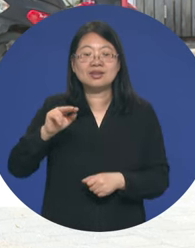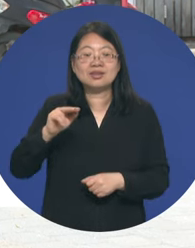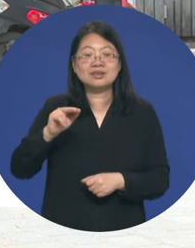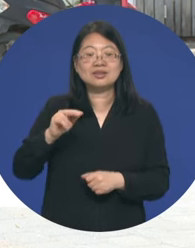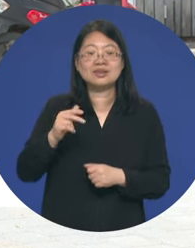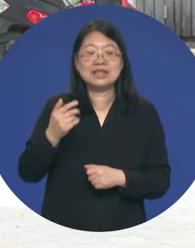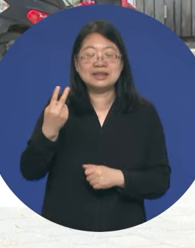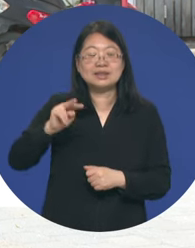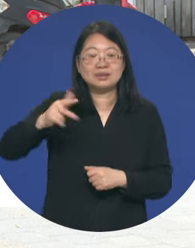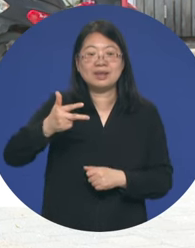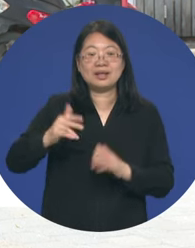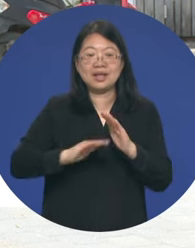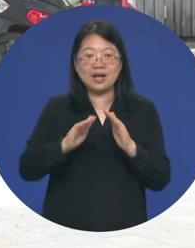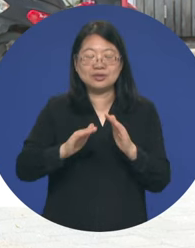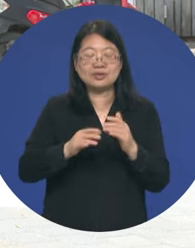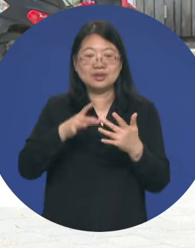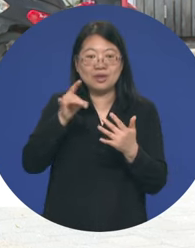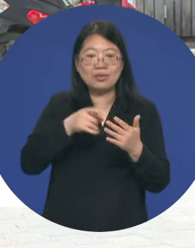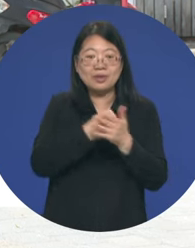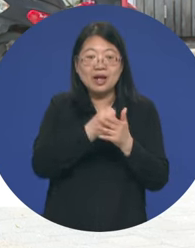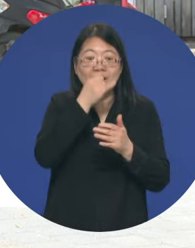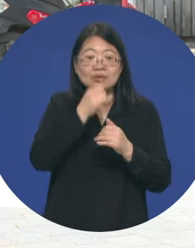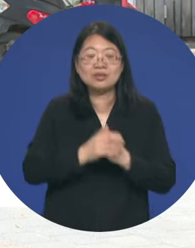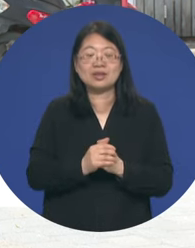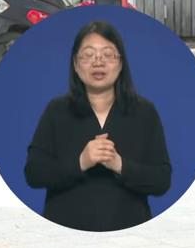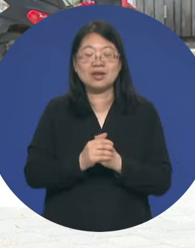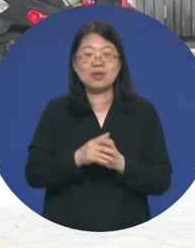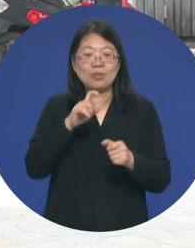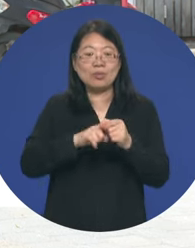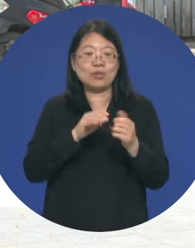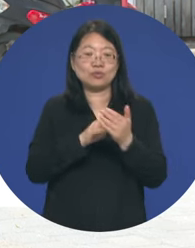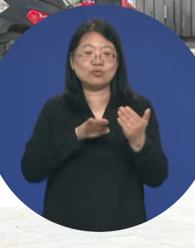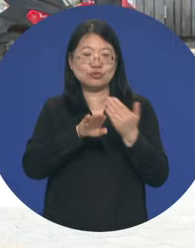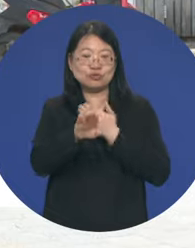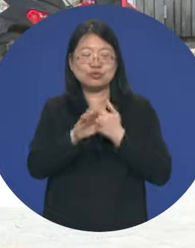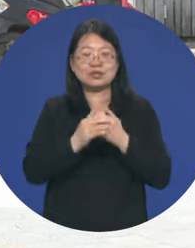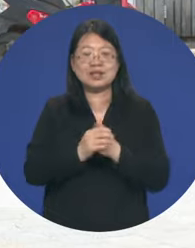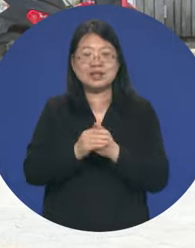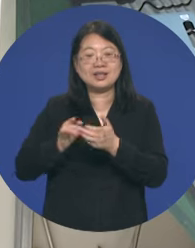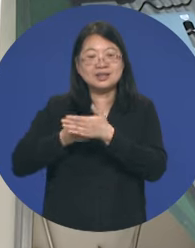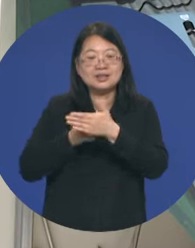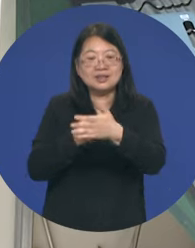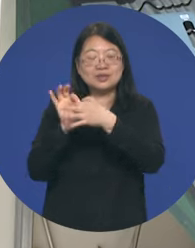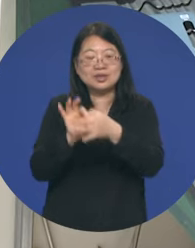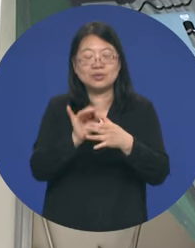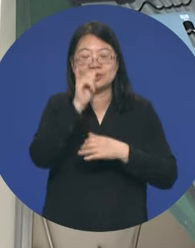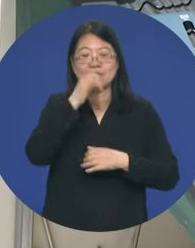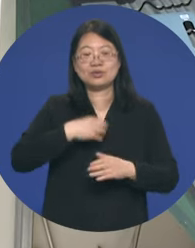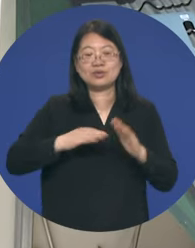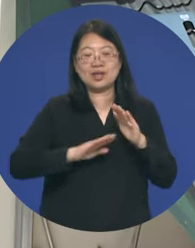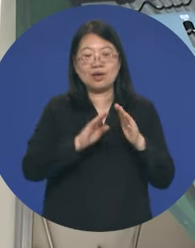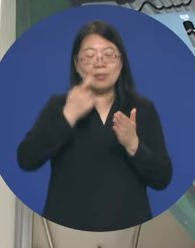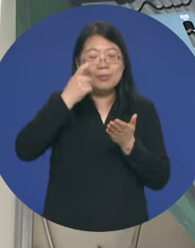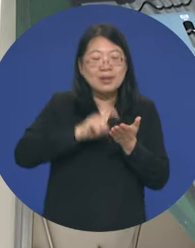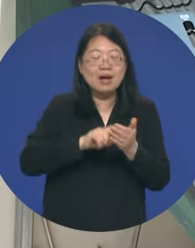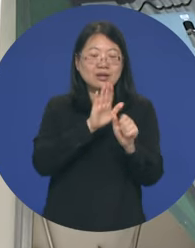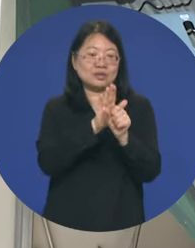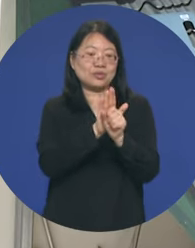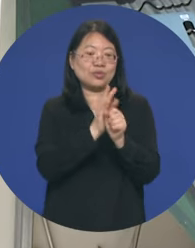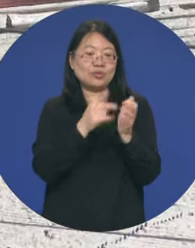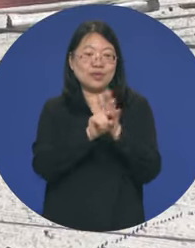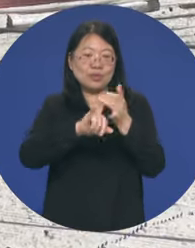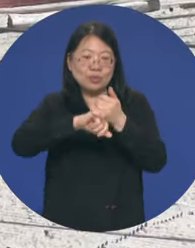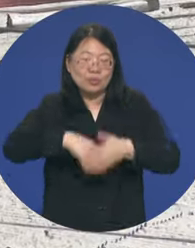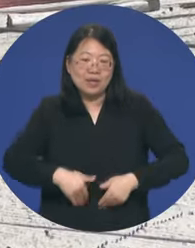목표로 추진 중에 있으며 향후 목표 달성 후에도 지속적으로 추진 예정입니다 위기가구 발굴과 지원의